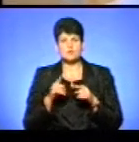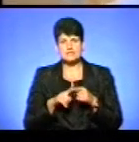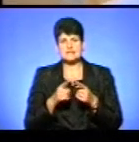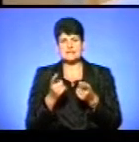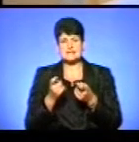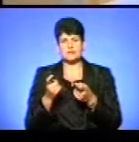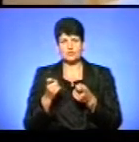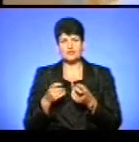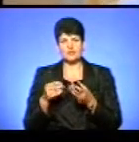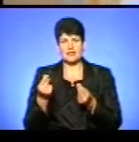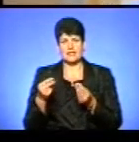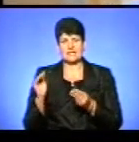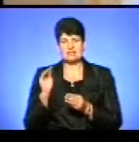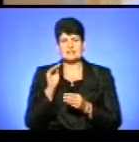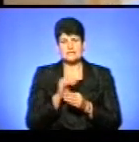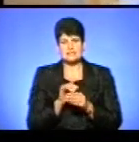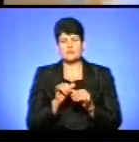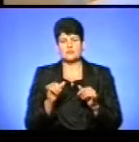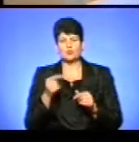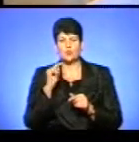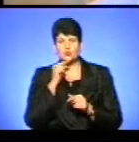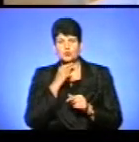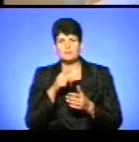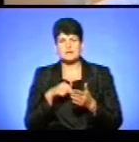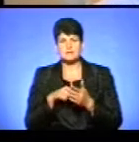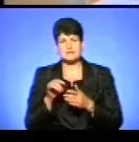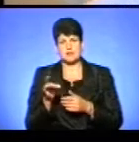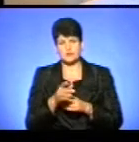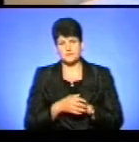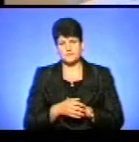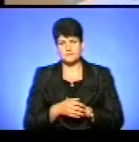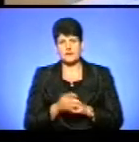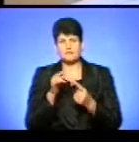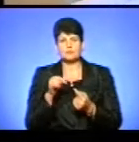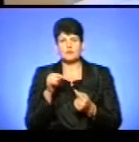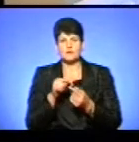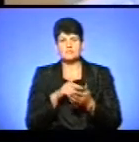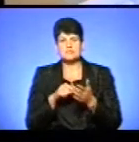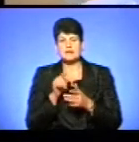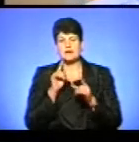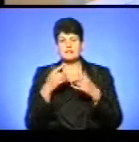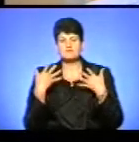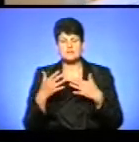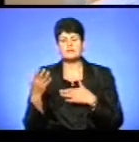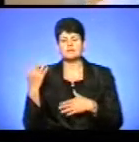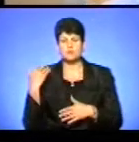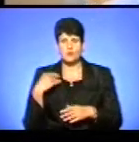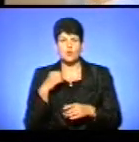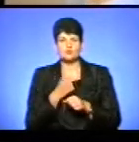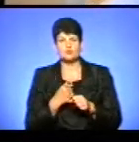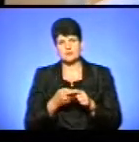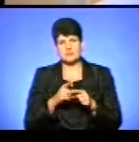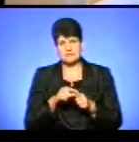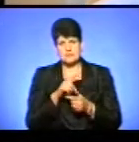залучення інвестицій і розвитку економіки міст та регіонів. Відповідно, міська рада вже давно опрацьовувала це питання,